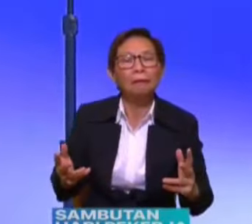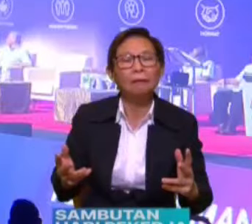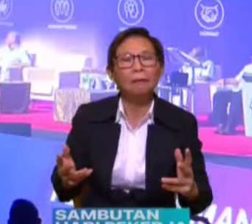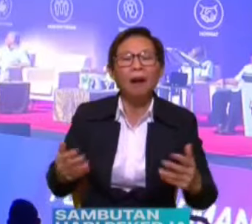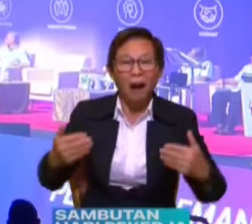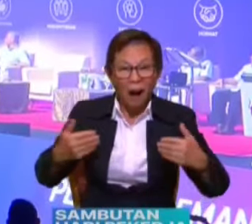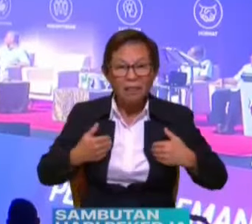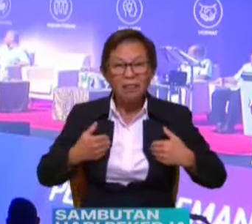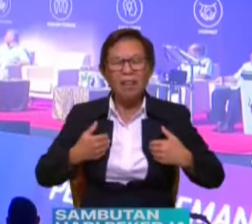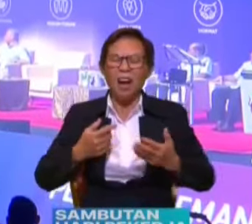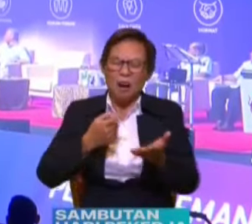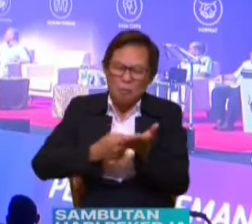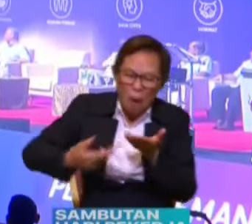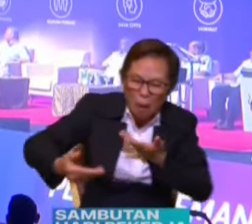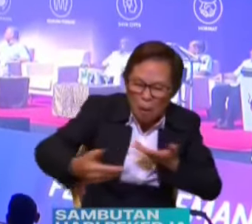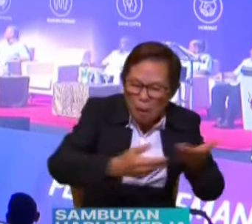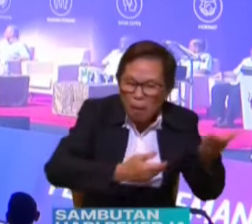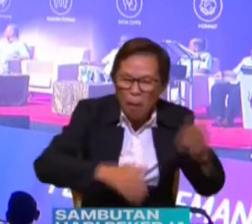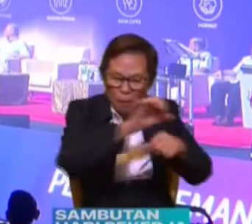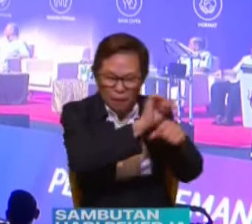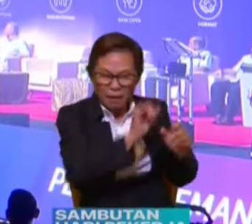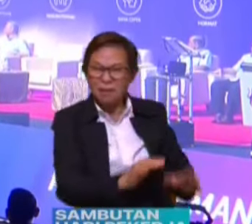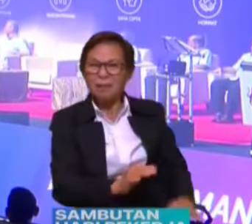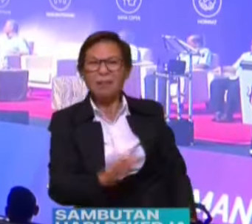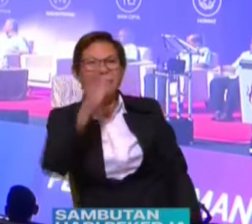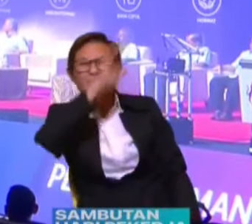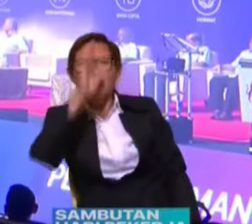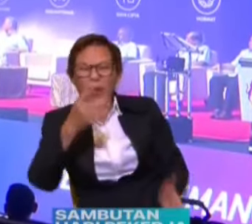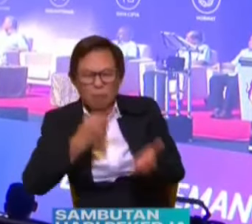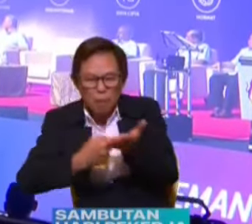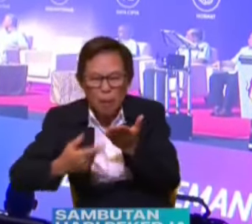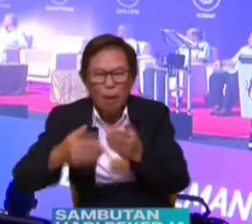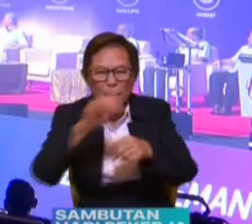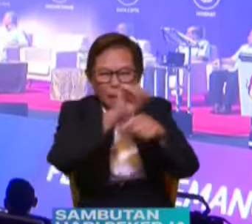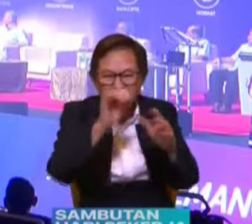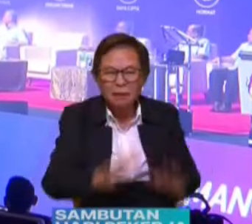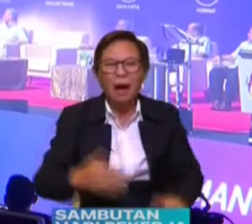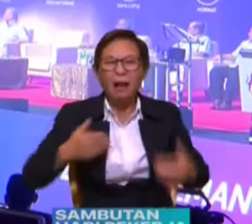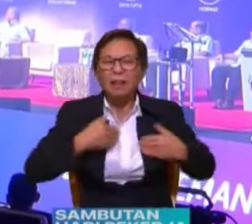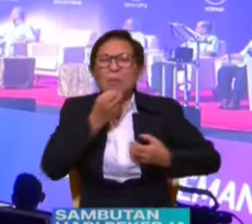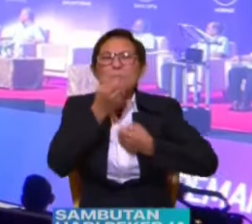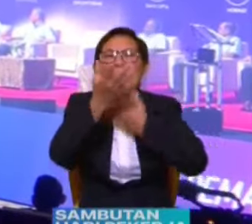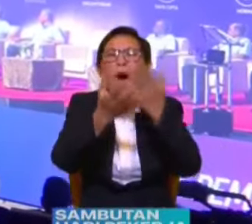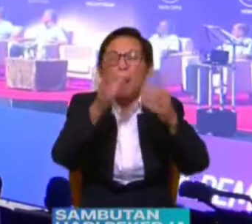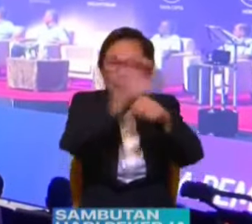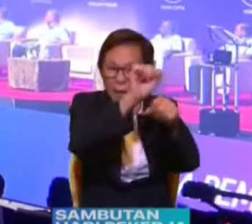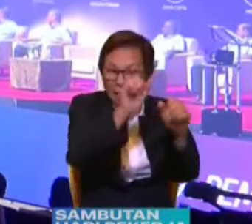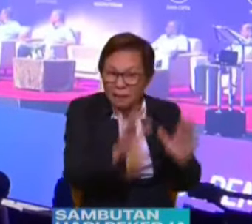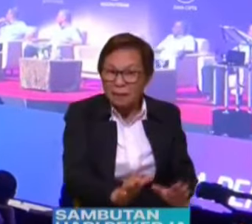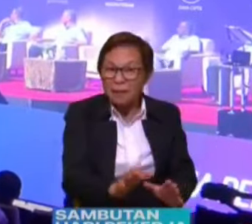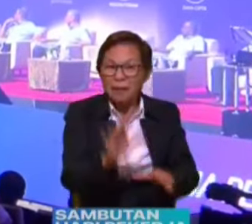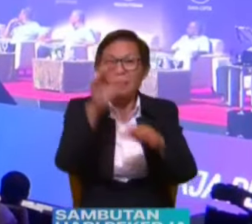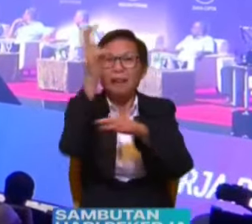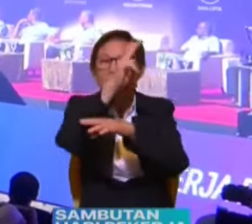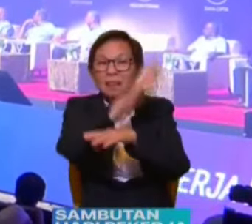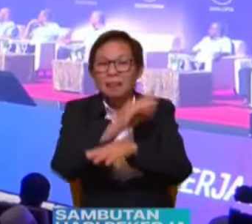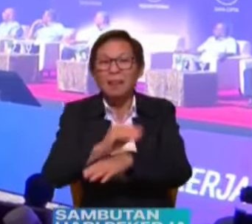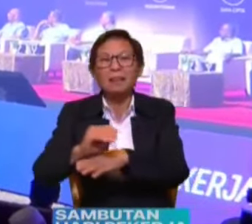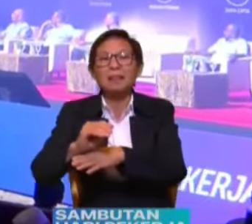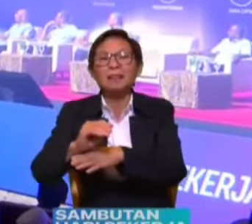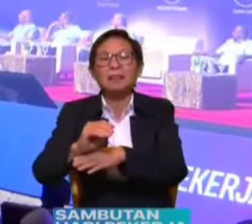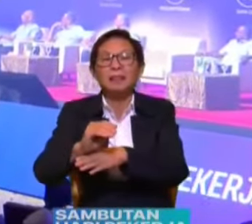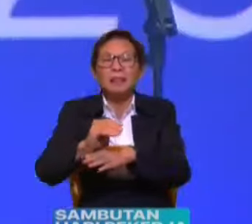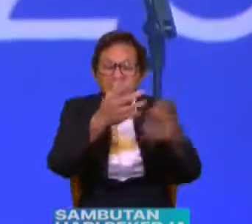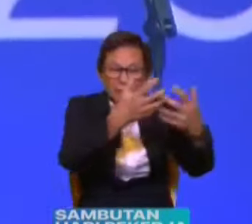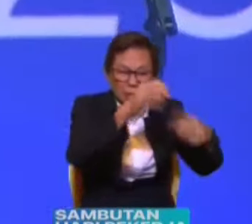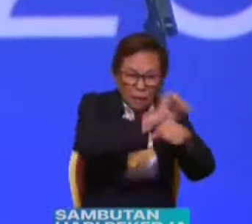Ada mereka bicara nasib gaji pekerja. Ada sudah dengar mereka suarakan bahawa nasib pekerja penjawat awam dan setengah-setengah di